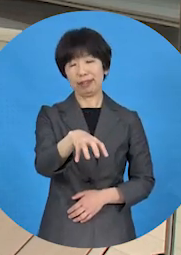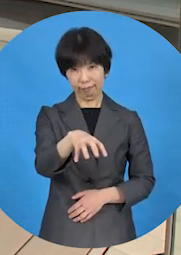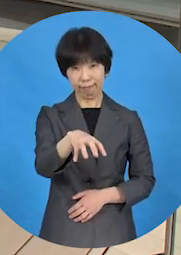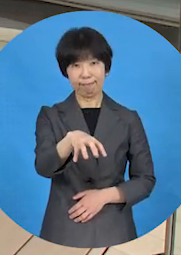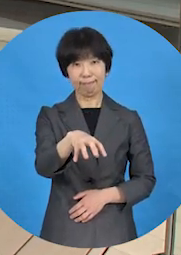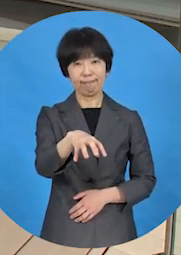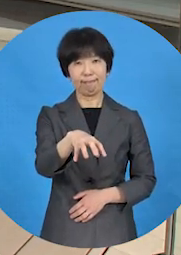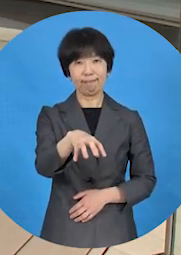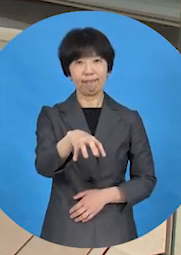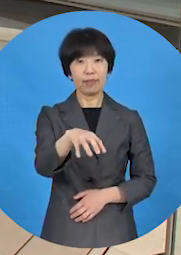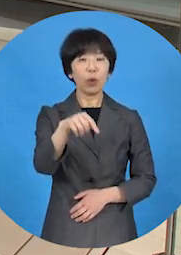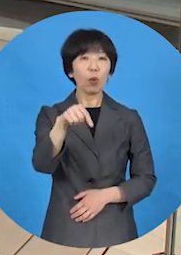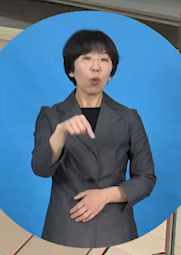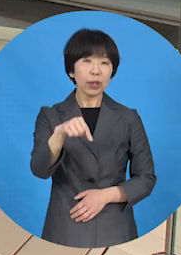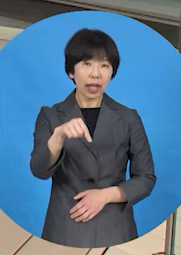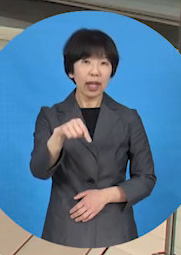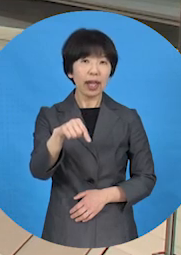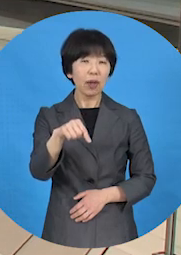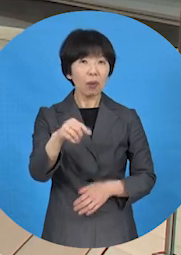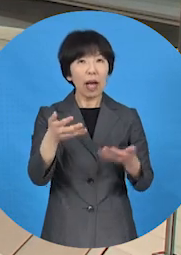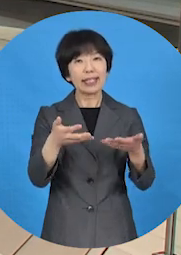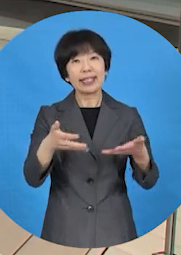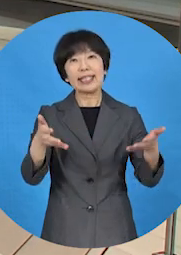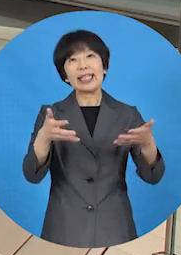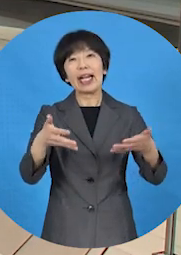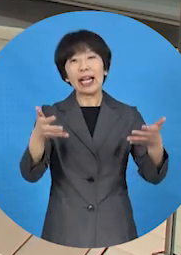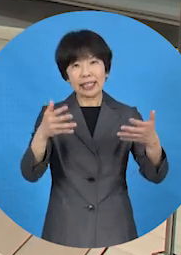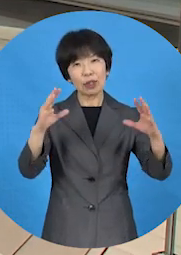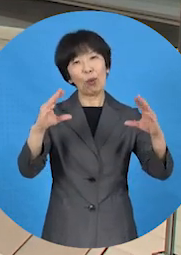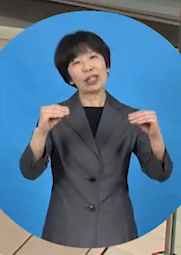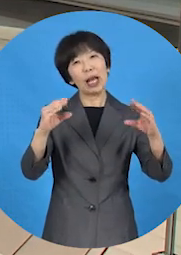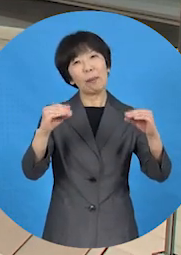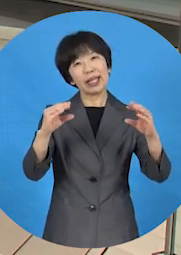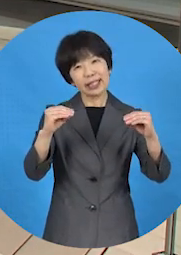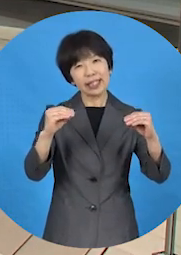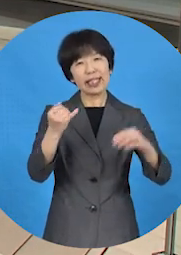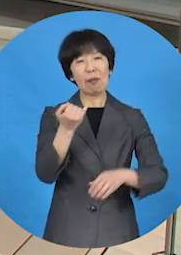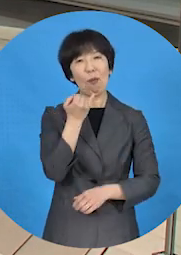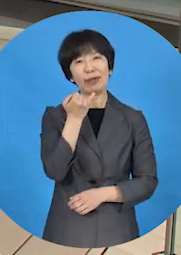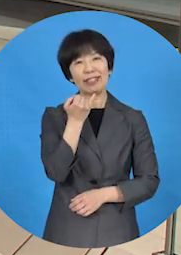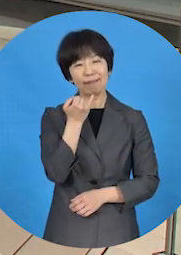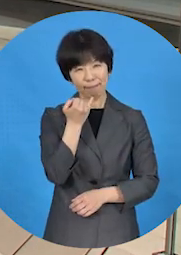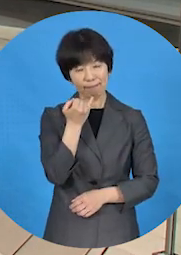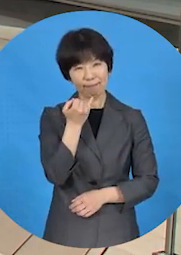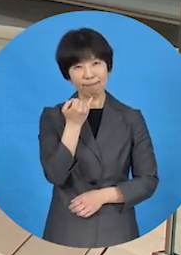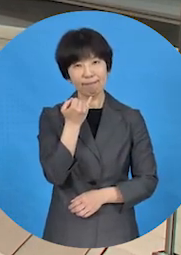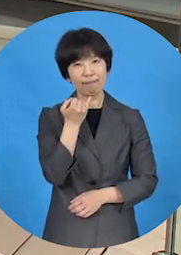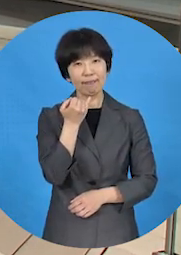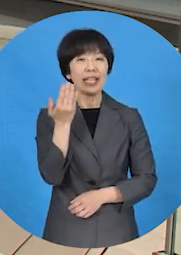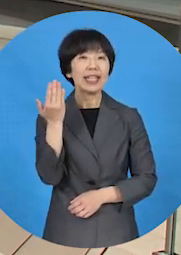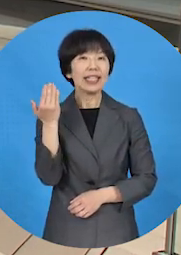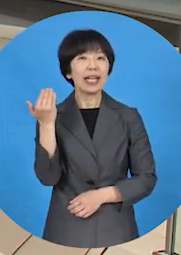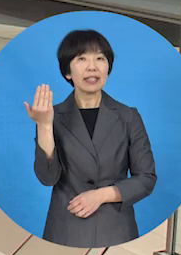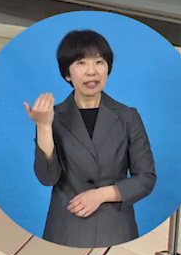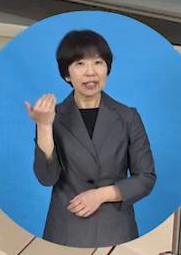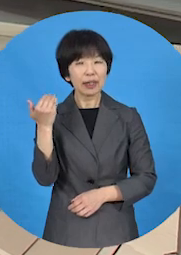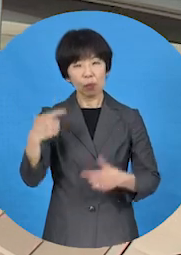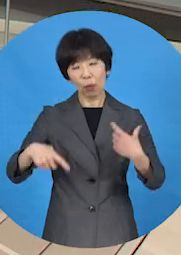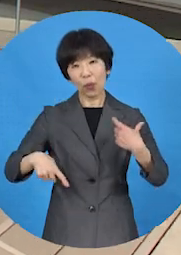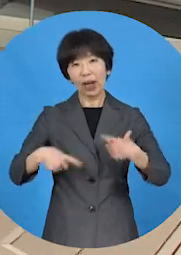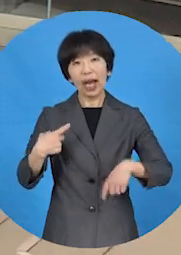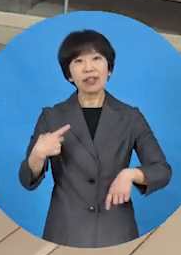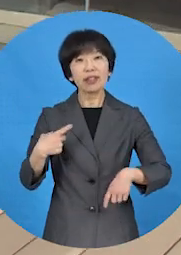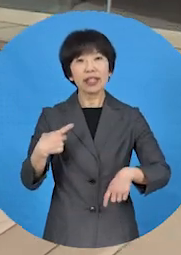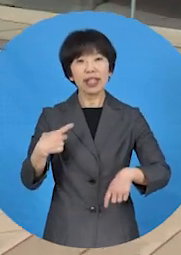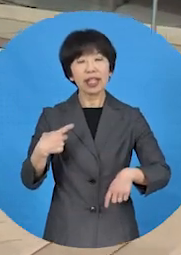スということは、はい、こちらでにぎやかにしてもいいんですか？ そうですね、先ほどご案内しましたティーンズコーナー、ティーンズ